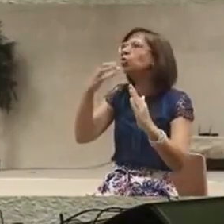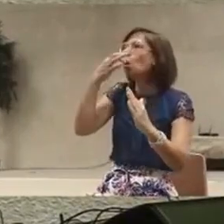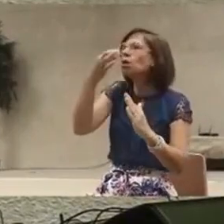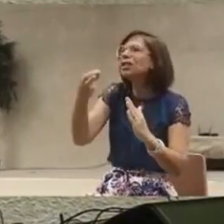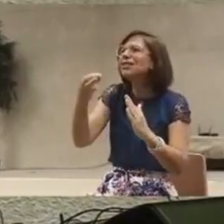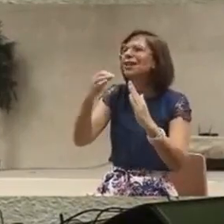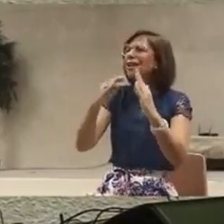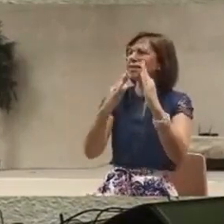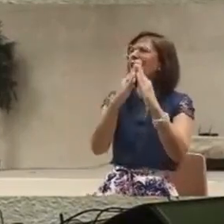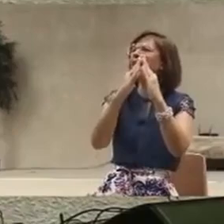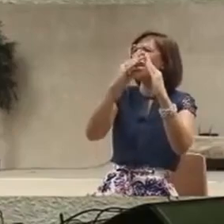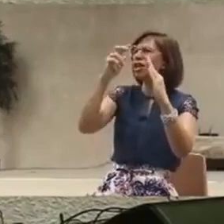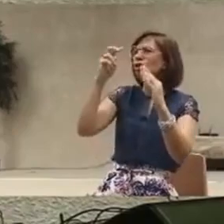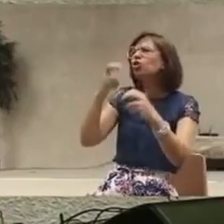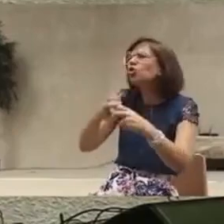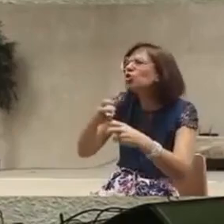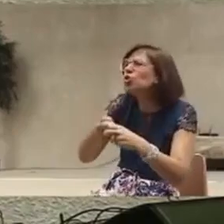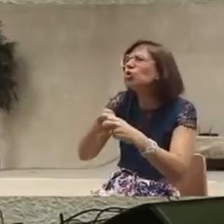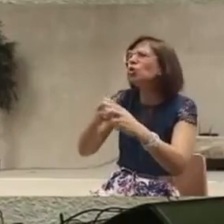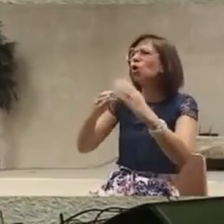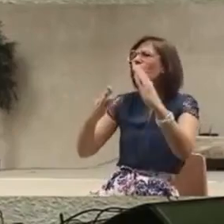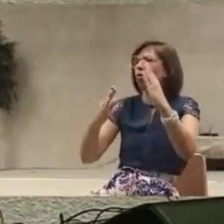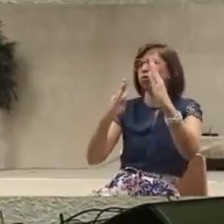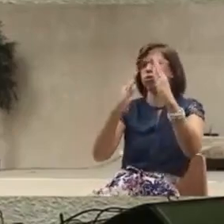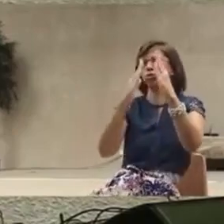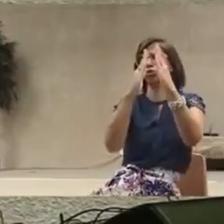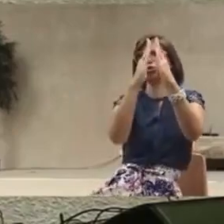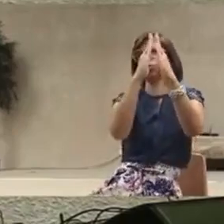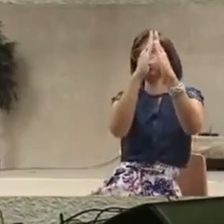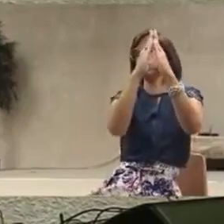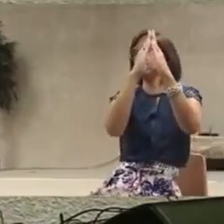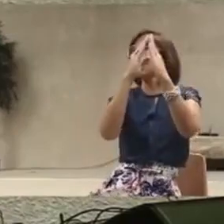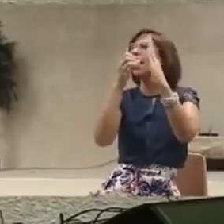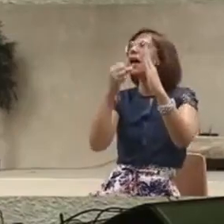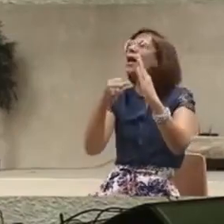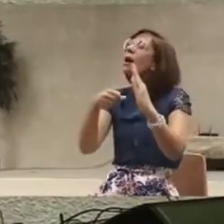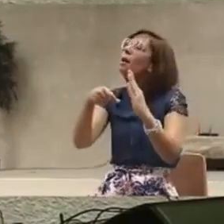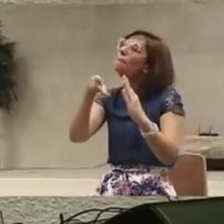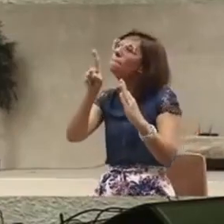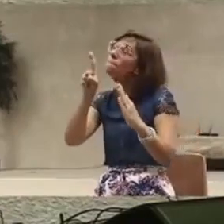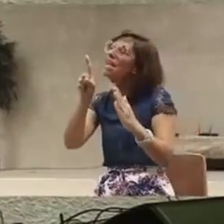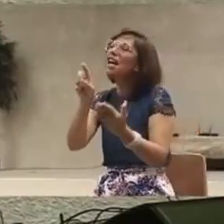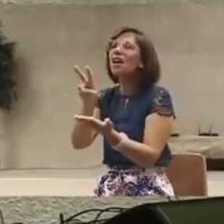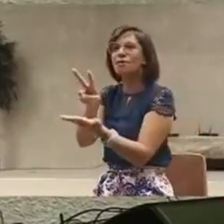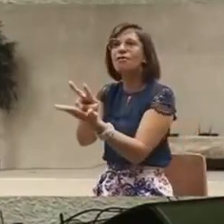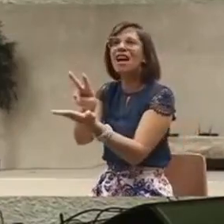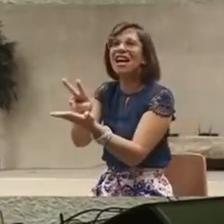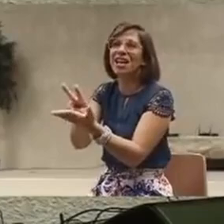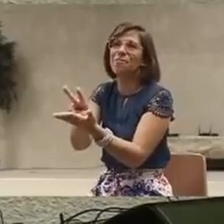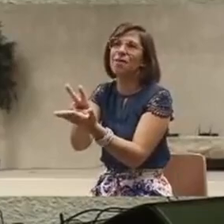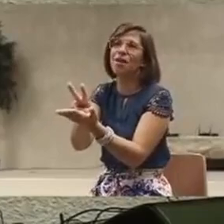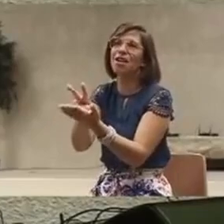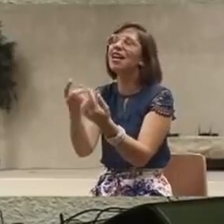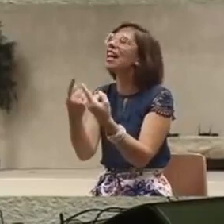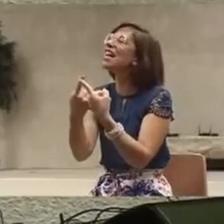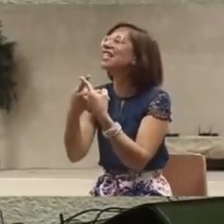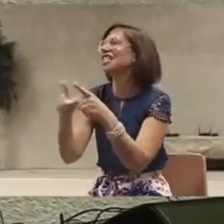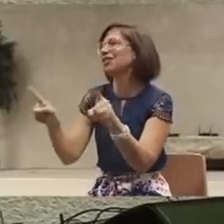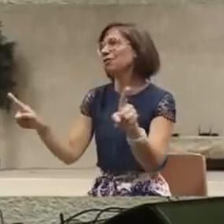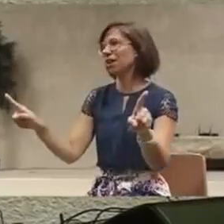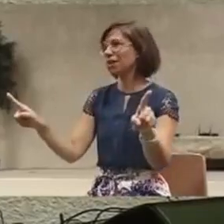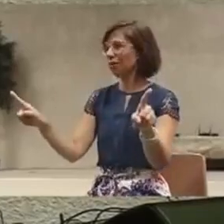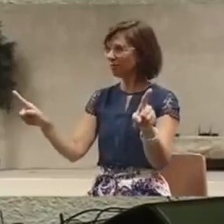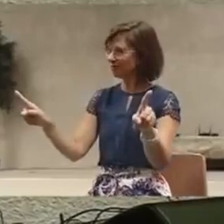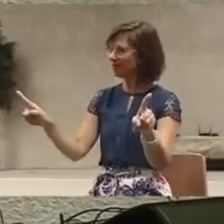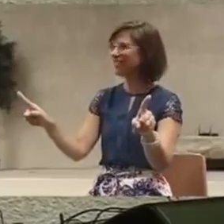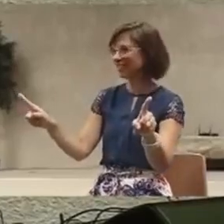Tous disent que la pente, elle est beaucoup plus raide que réellement. Et